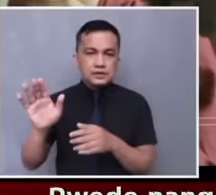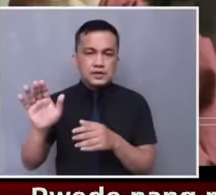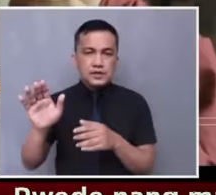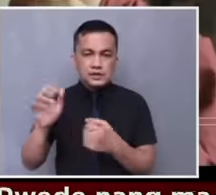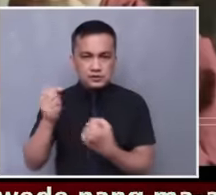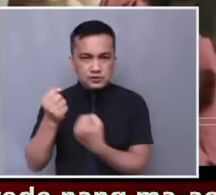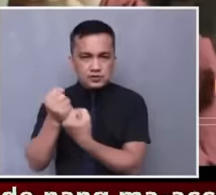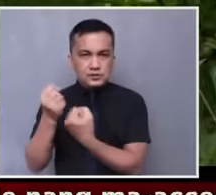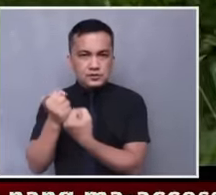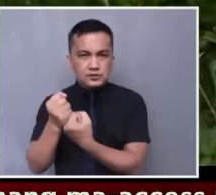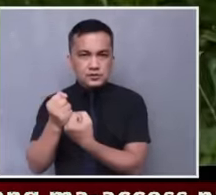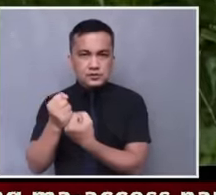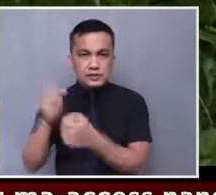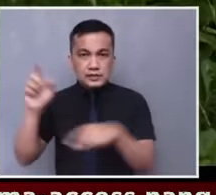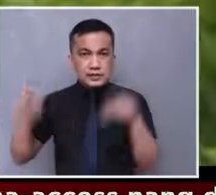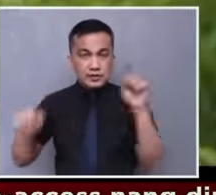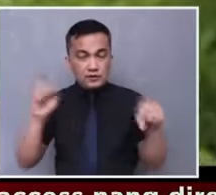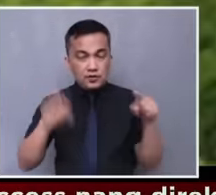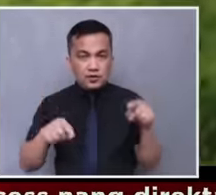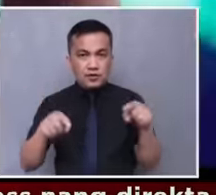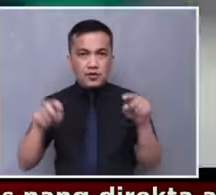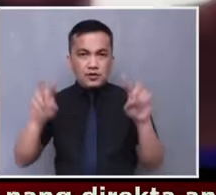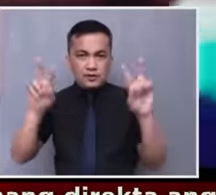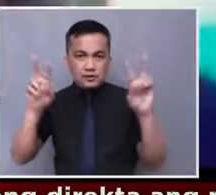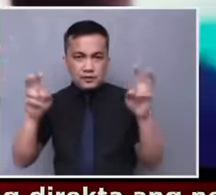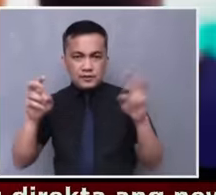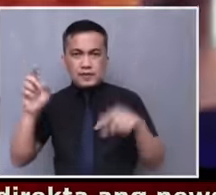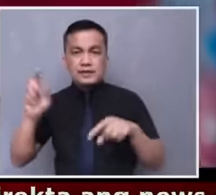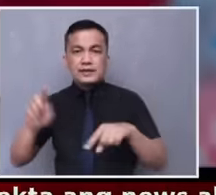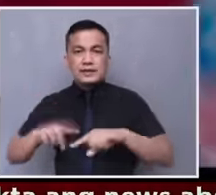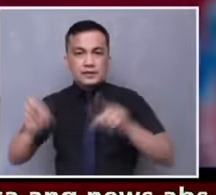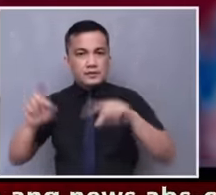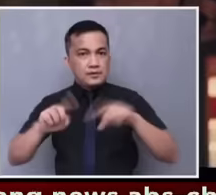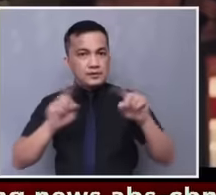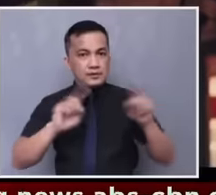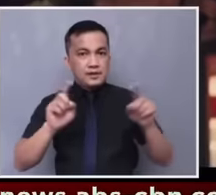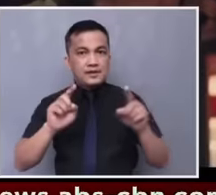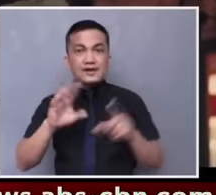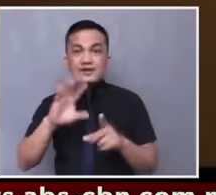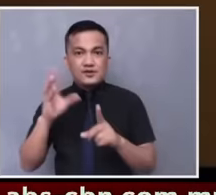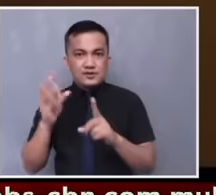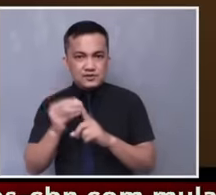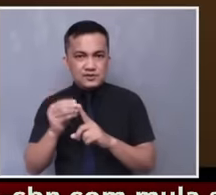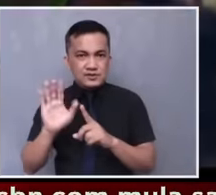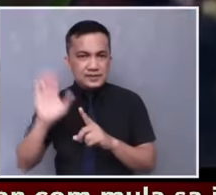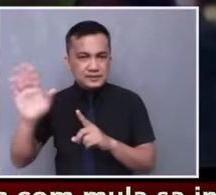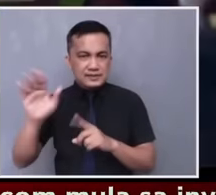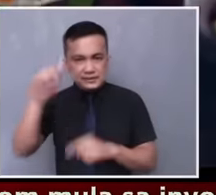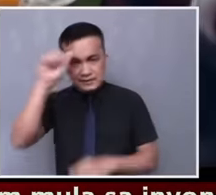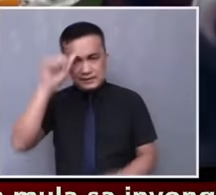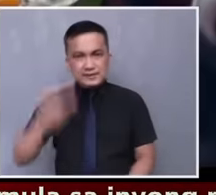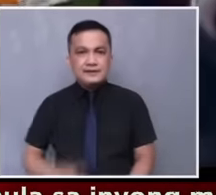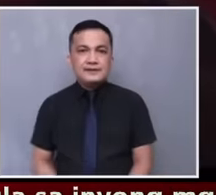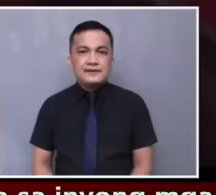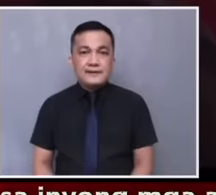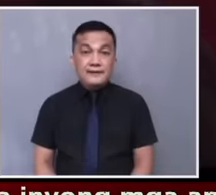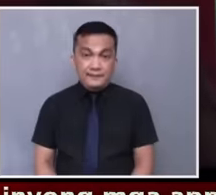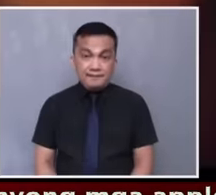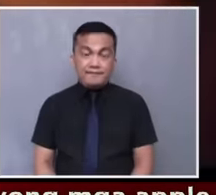sa diversity o pagkakaiba-iba ng kultura sa India.